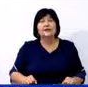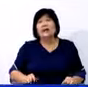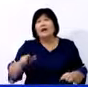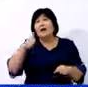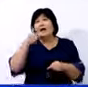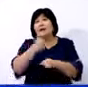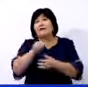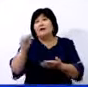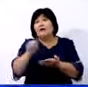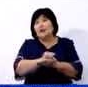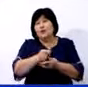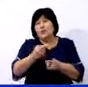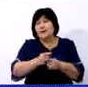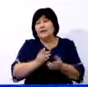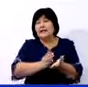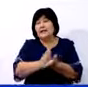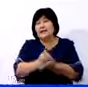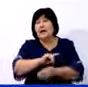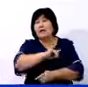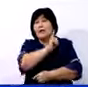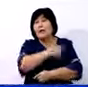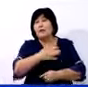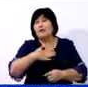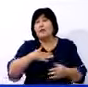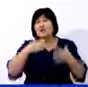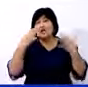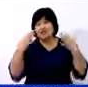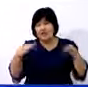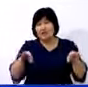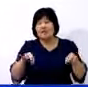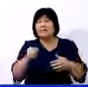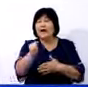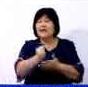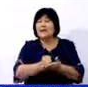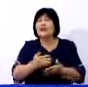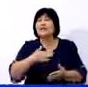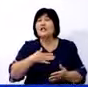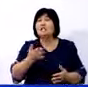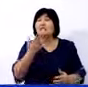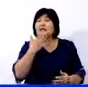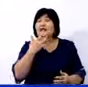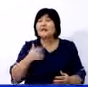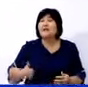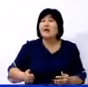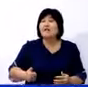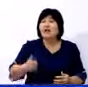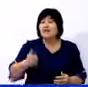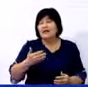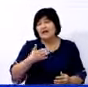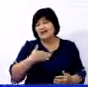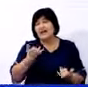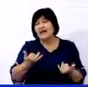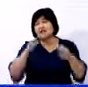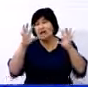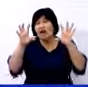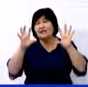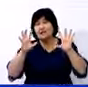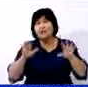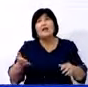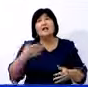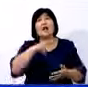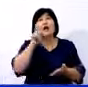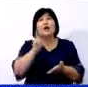Главный документ, который направлен на укрепление нашей независимости, сохранение нашего национального достояния – это наша Конституция.